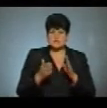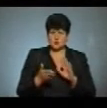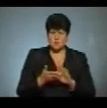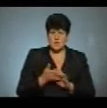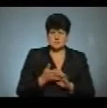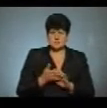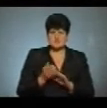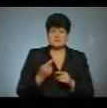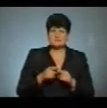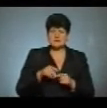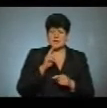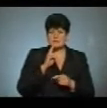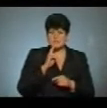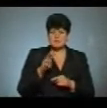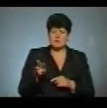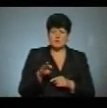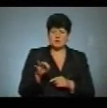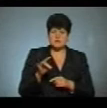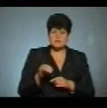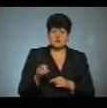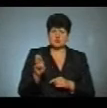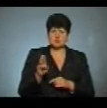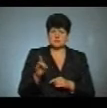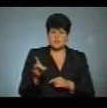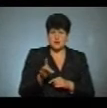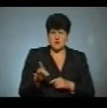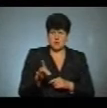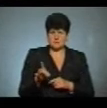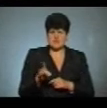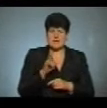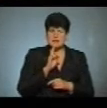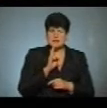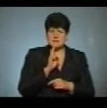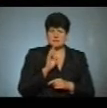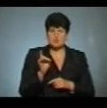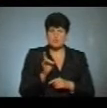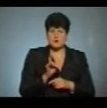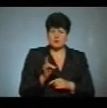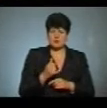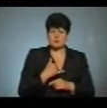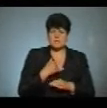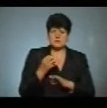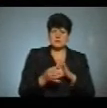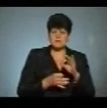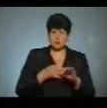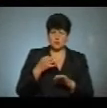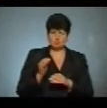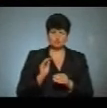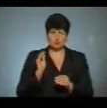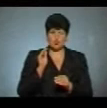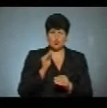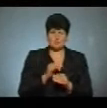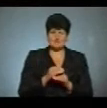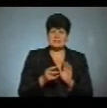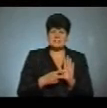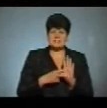це в Кременецькому, Монастириському і Шумському районах. В Кременецькому районі у нас за добу додавалося